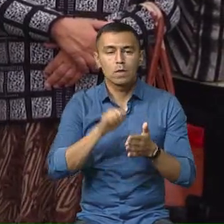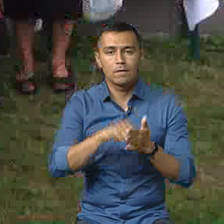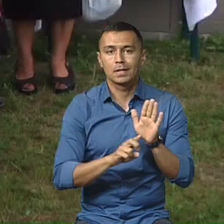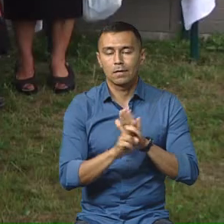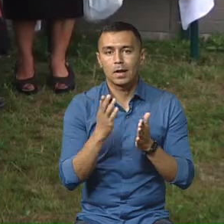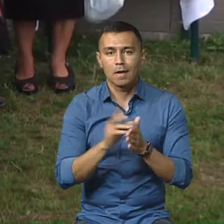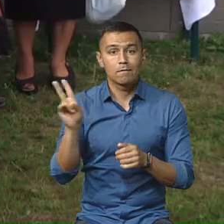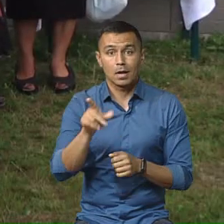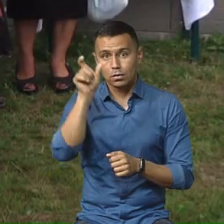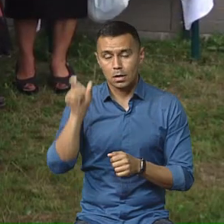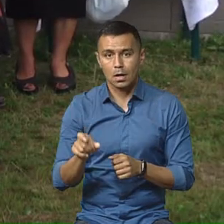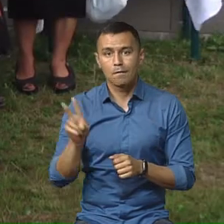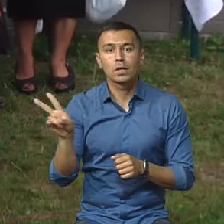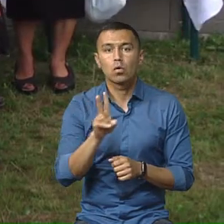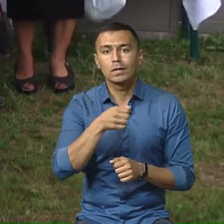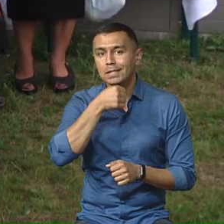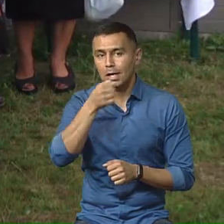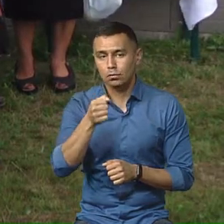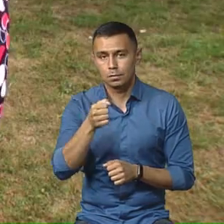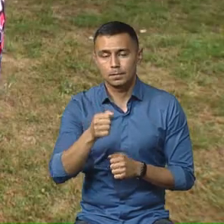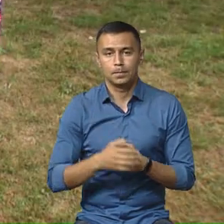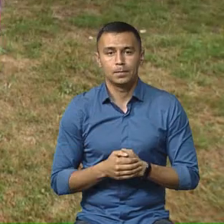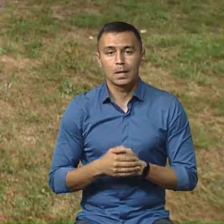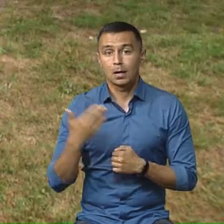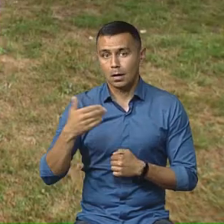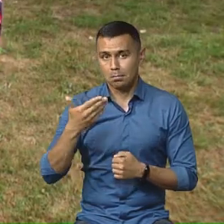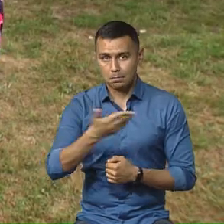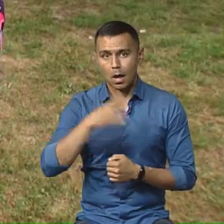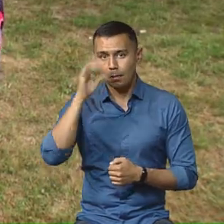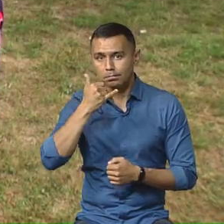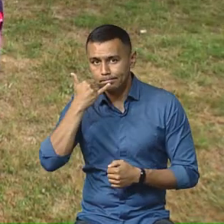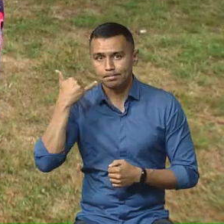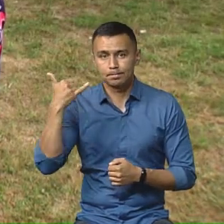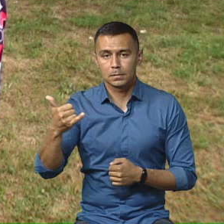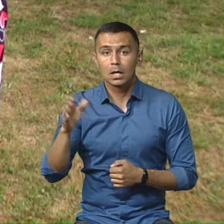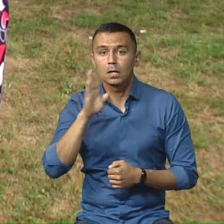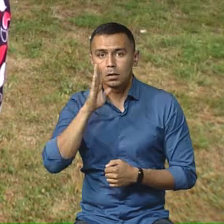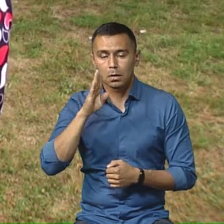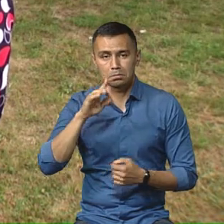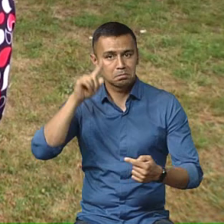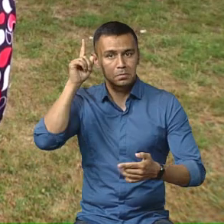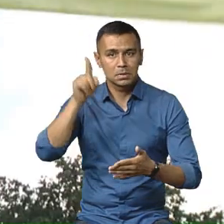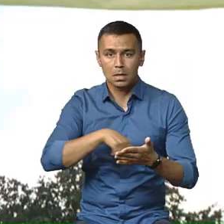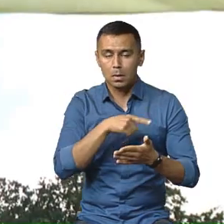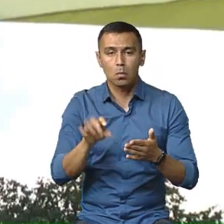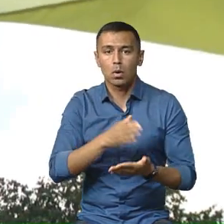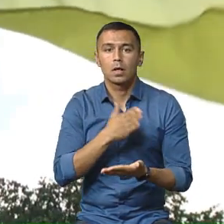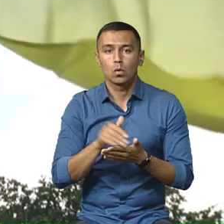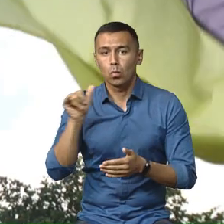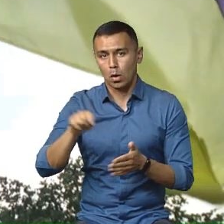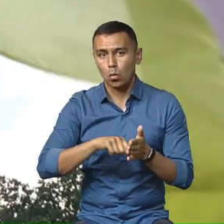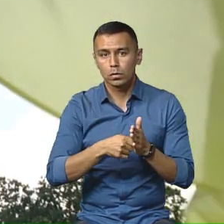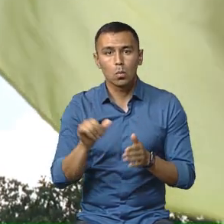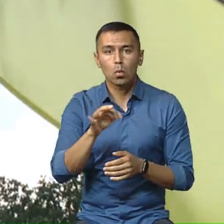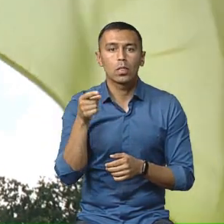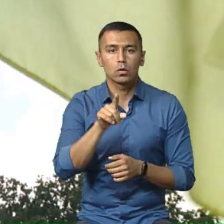є у священника та в церковної старости Ніни Волошиної. З нею ми зв'язалися телефоном. Жінка заперечила і про наявність в неї ключів, і